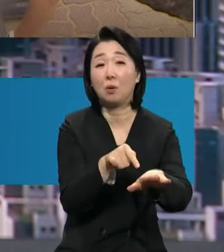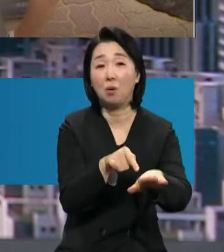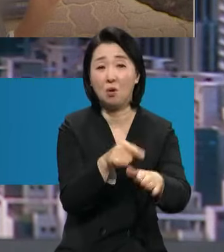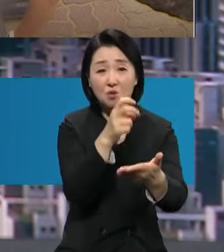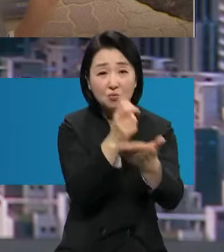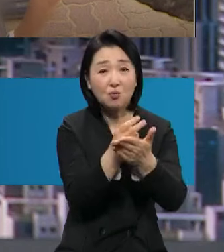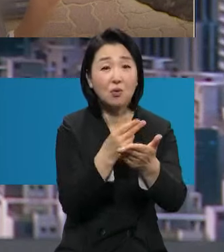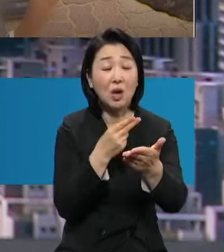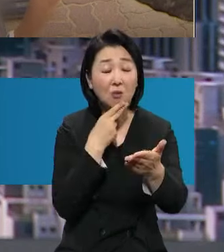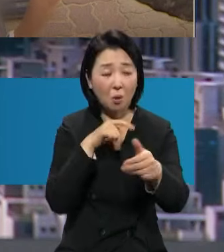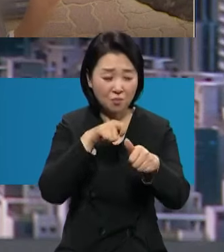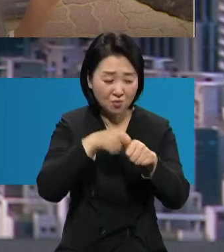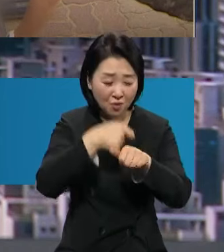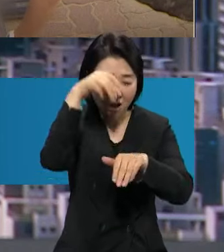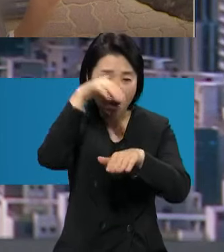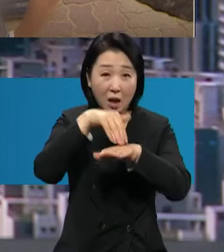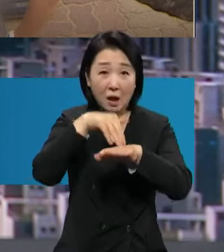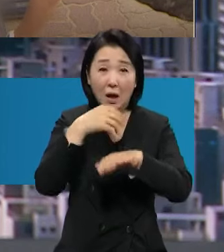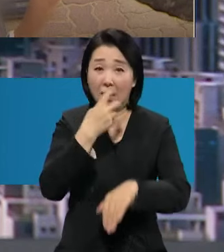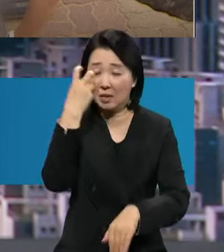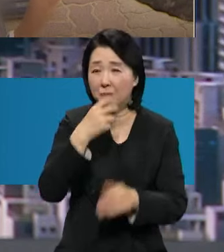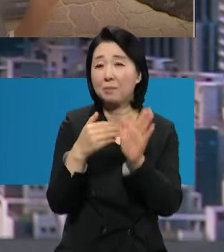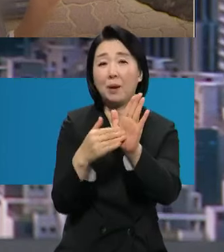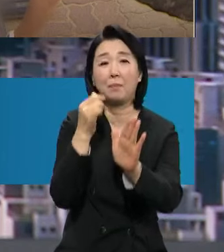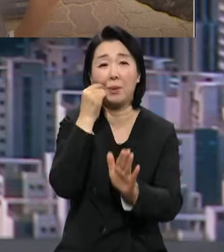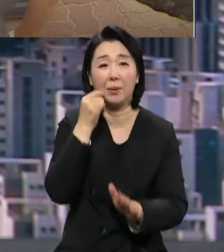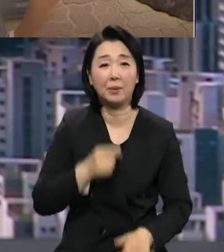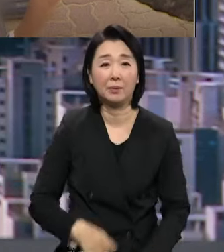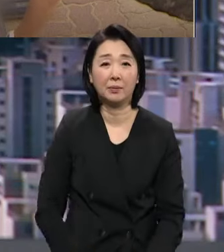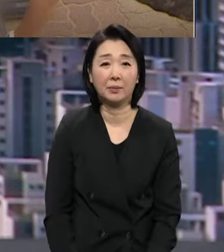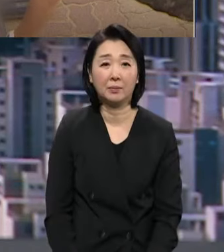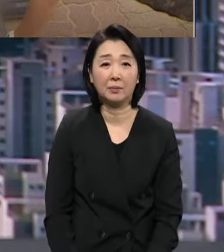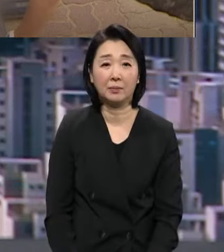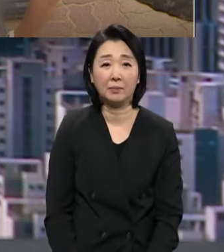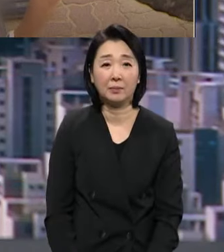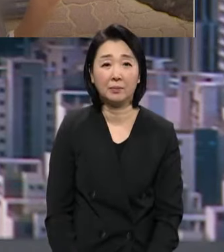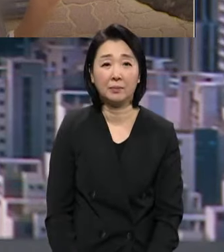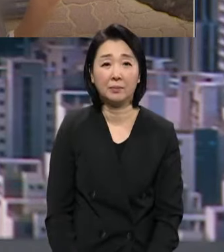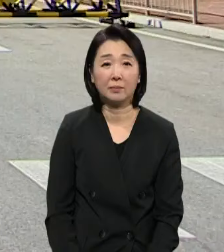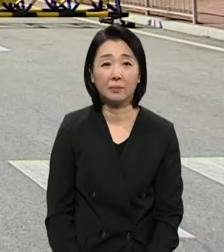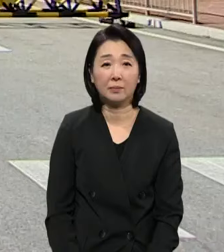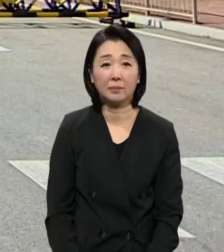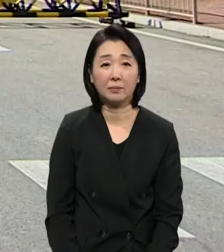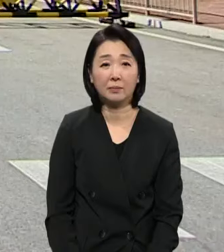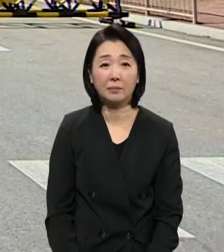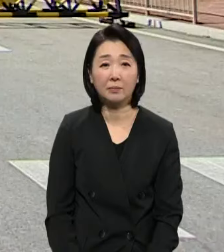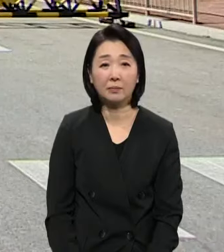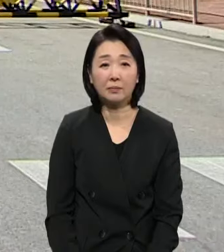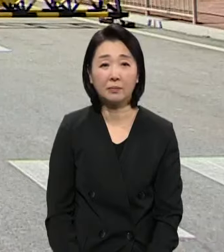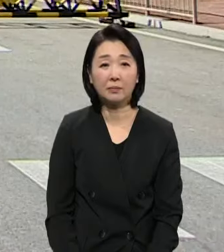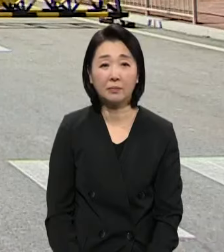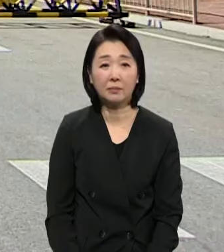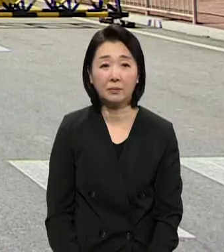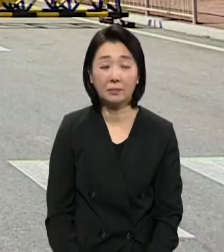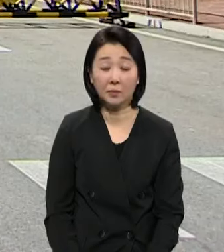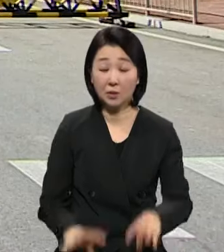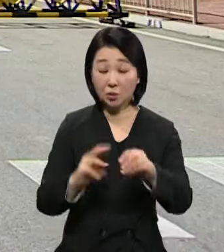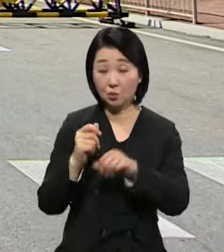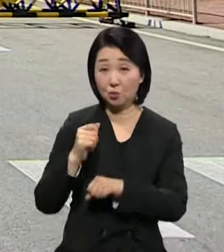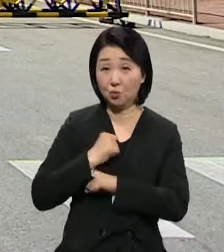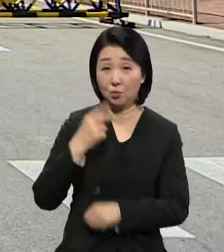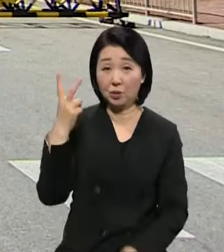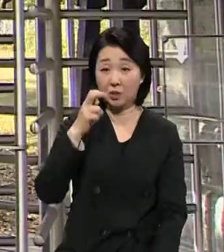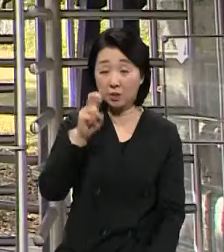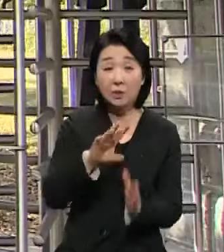규정에도 없는 얼차려를 감시하지 막지도 못했습니다 윤세민 기자입니다 구은 지난